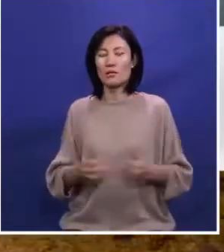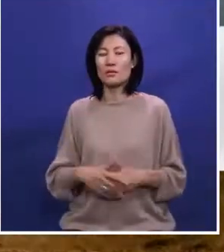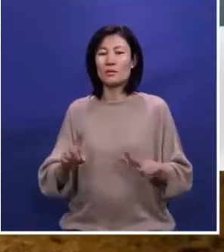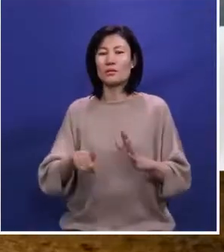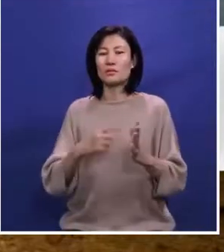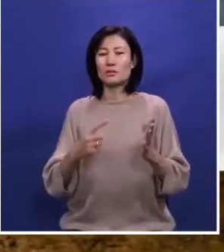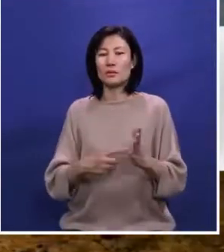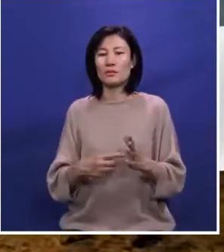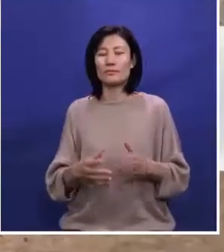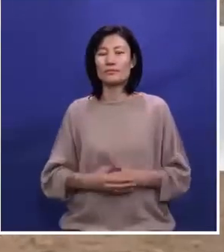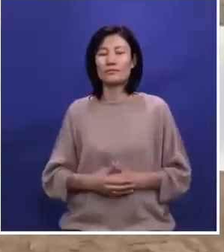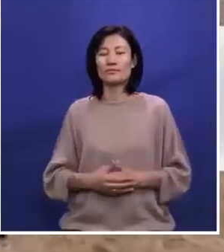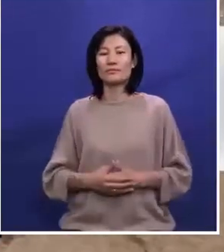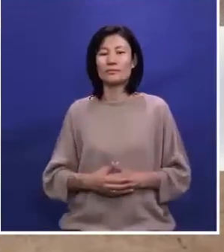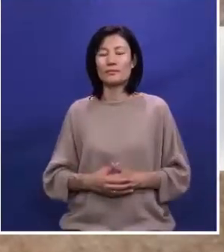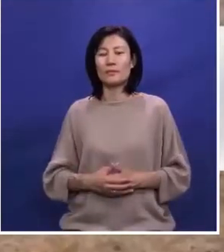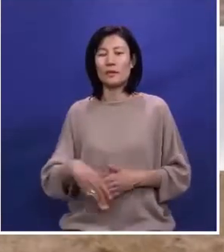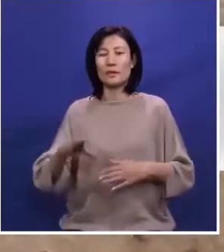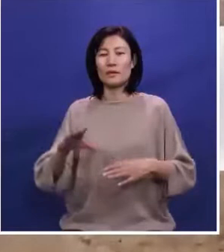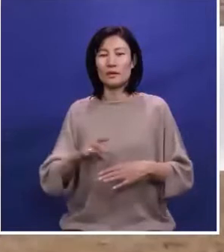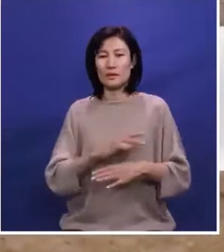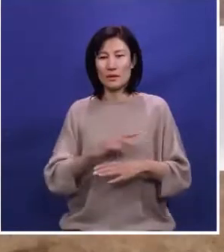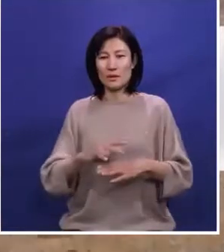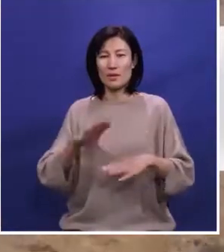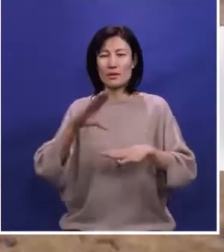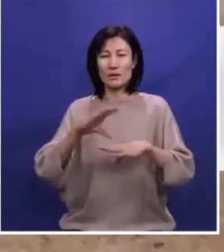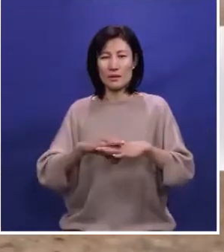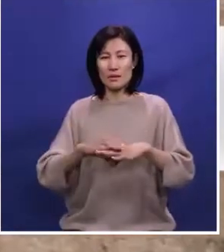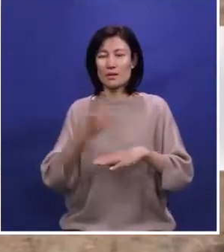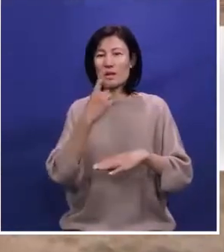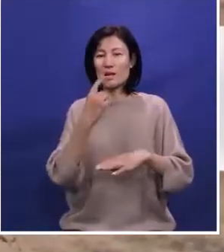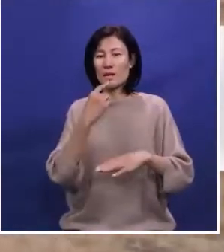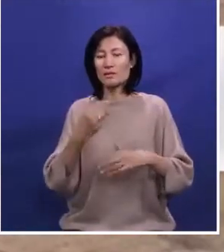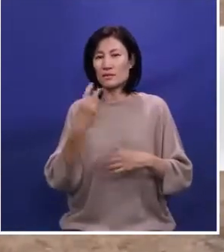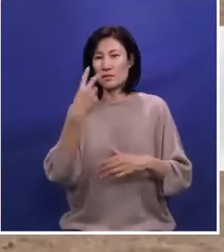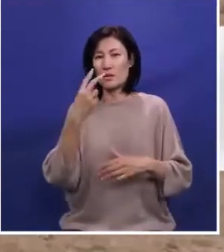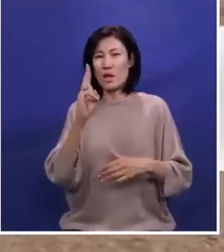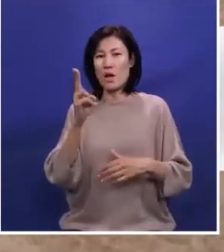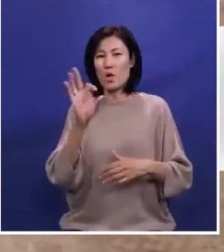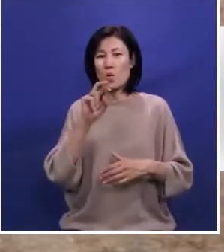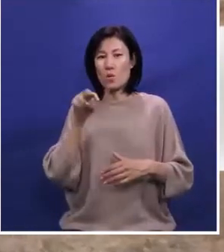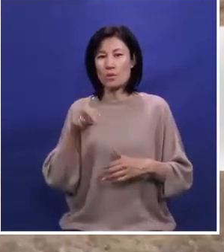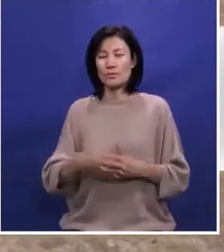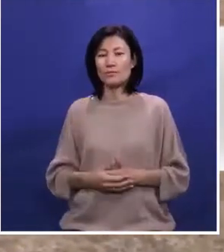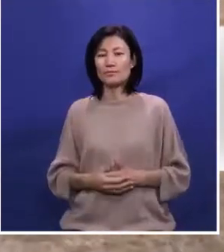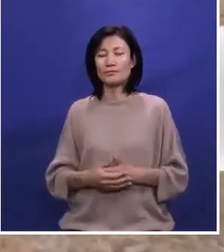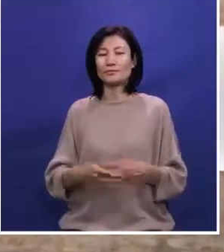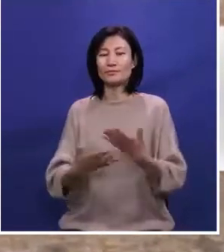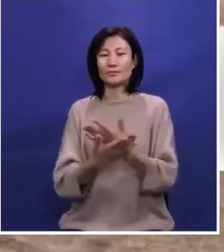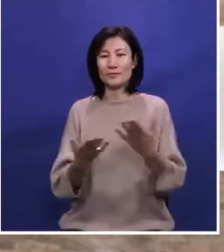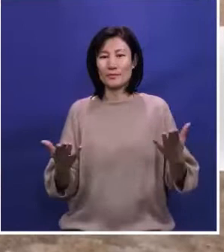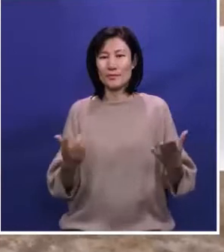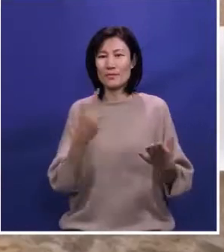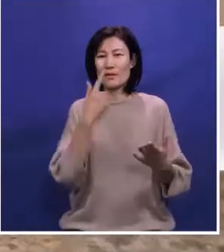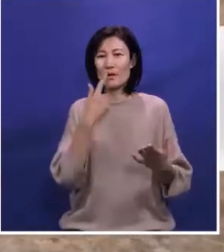сұрақ туындауы мүмкін. Бірақ кешкі мезгілде айналадағы қызыл қыраттардың әсерінен көлдің беті